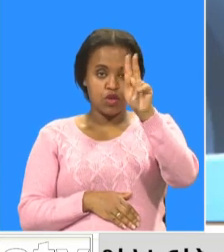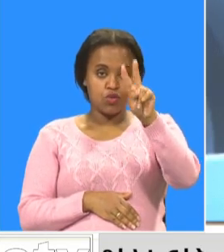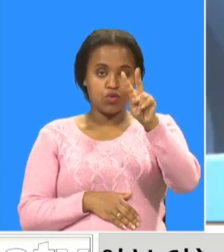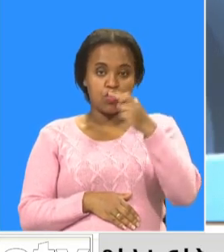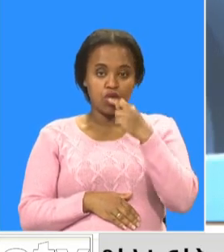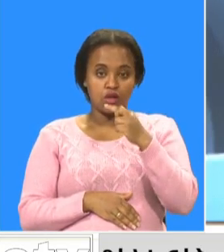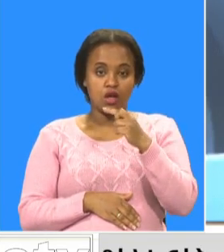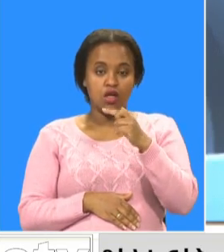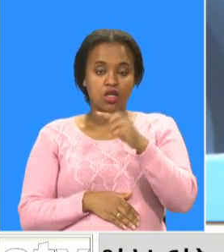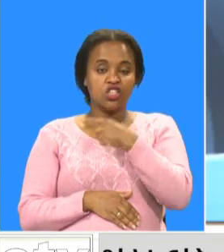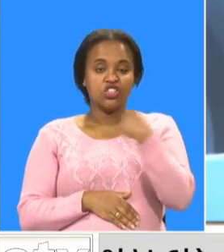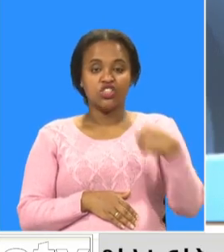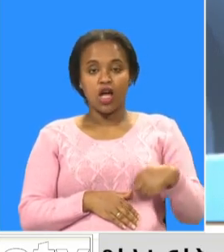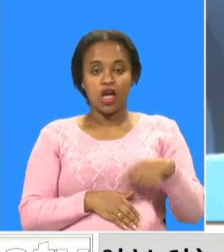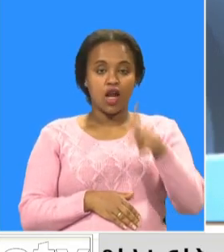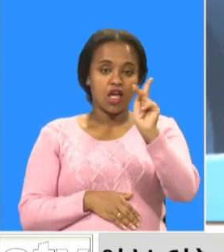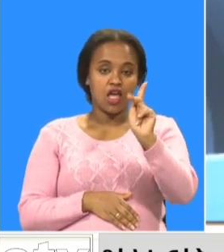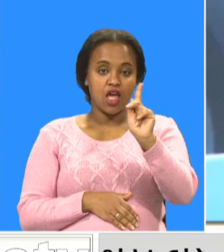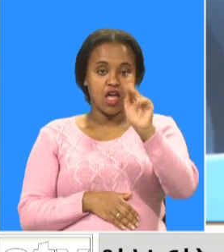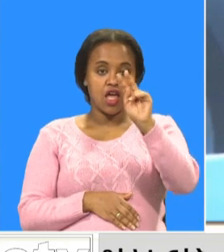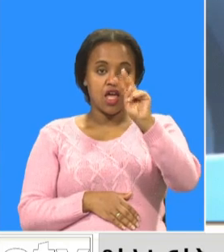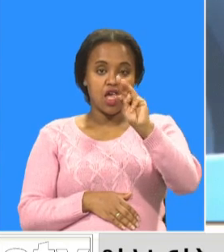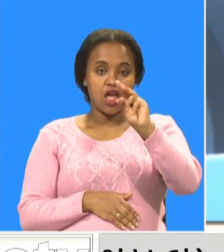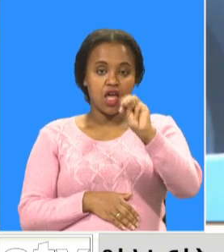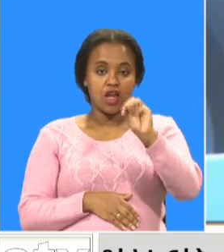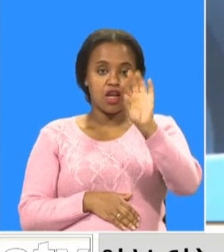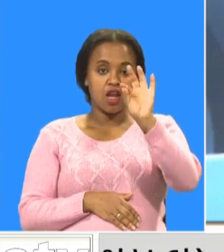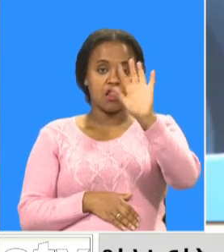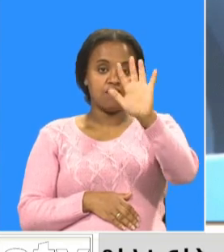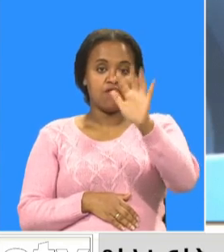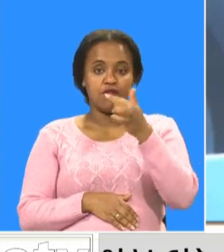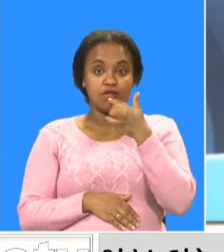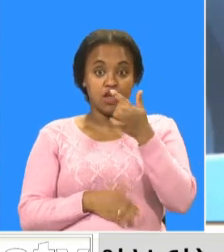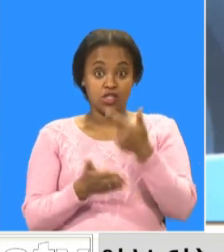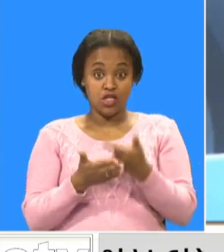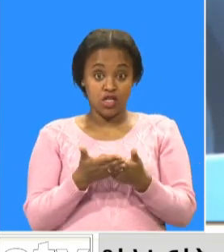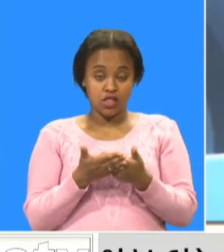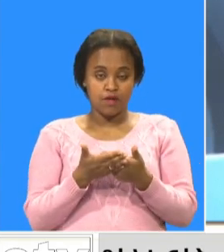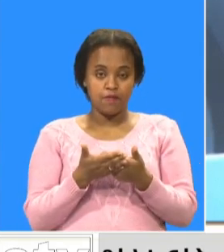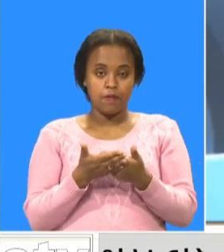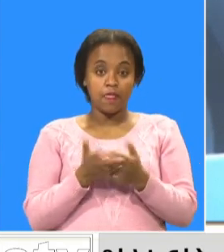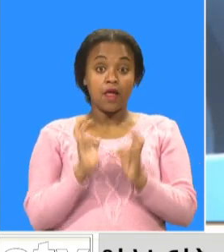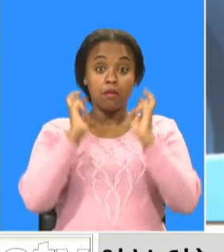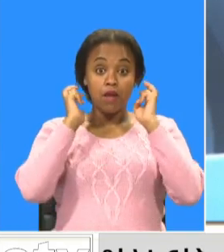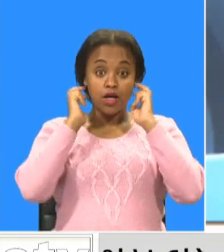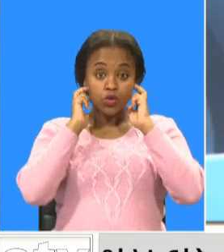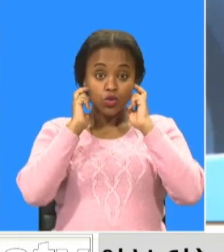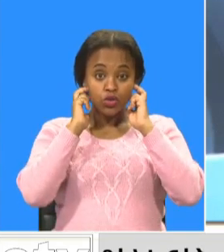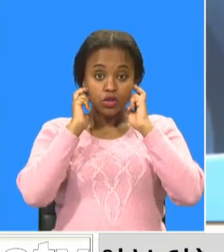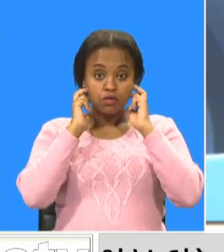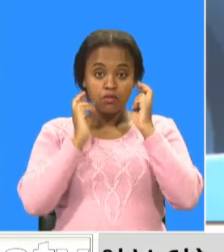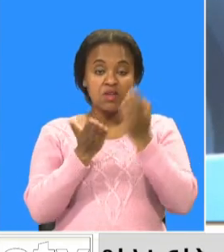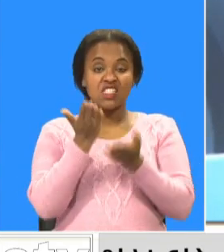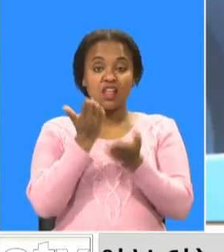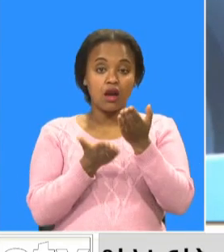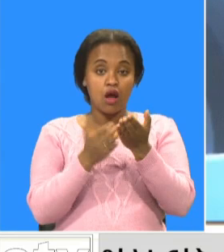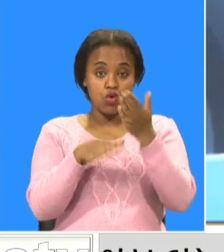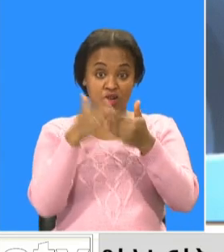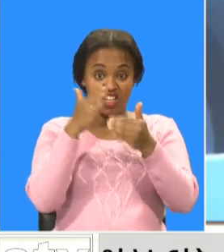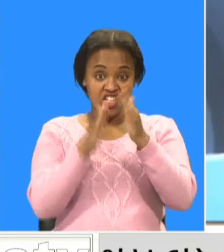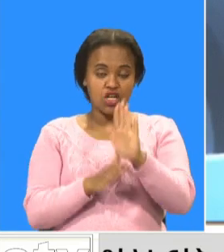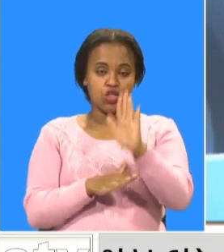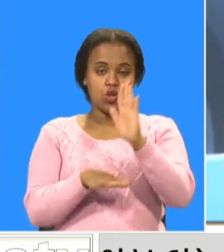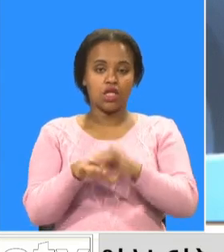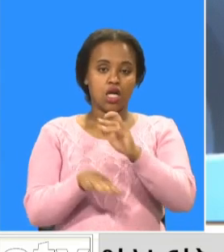ደግሞ KN95 ትላለች እና እነዚህ ማስኮች ስማቸው በስታንዳርዱ ይጠራ እንጂ በጤና ተቋማት ላይ የሚውሉት